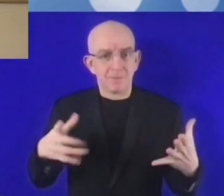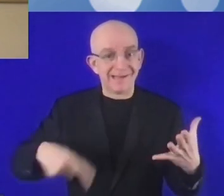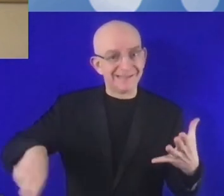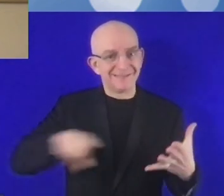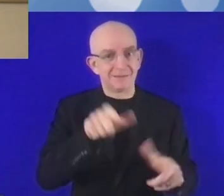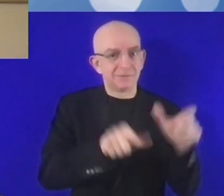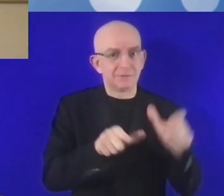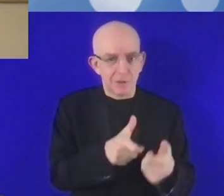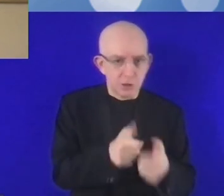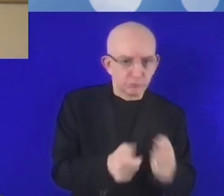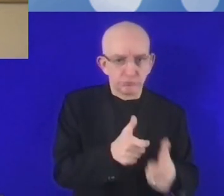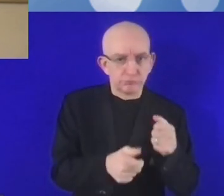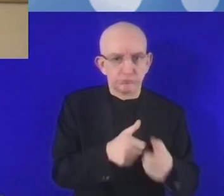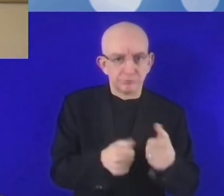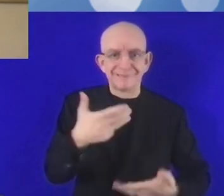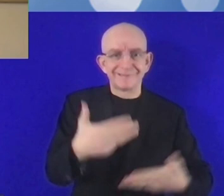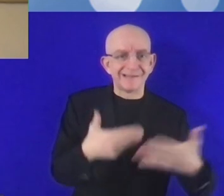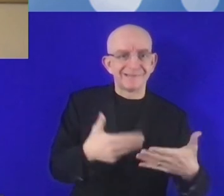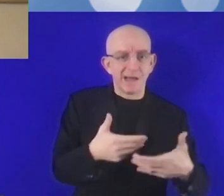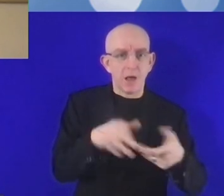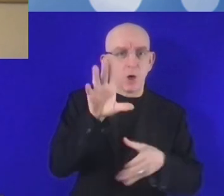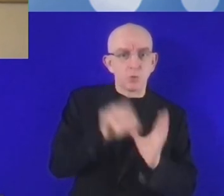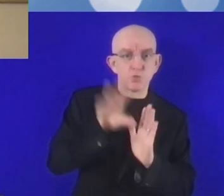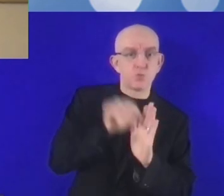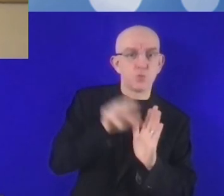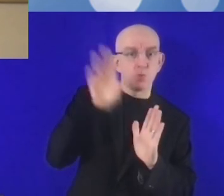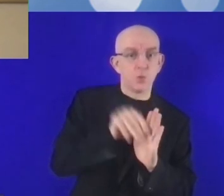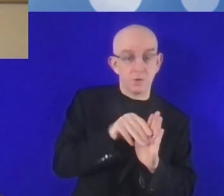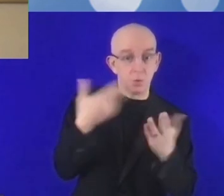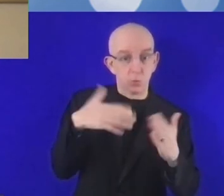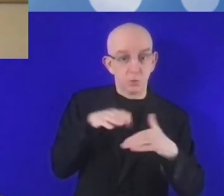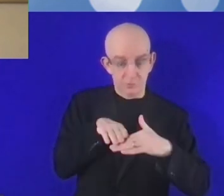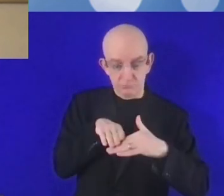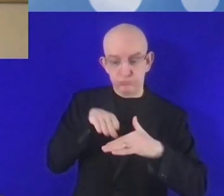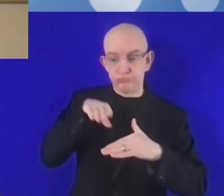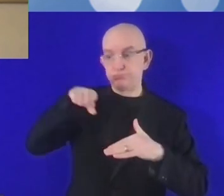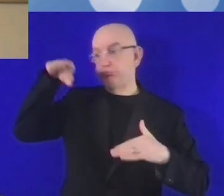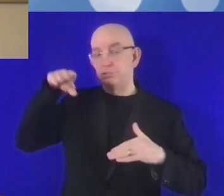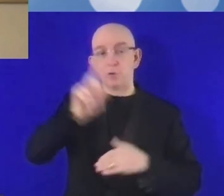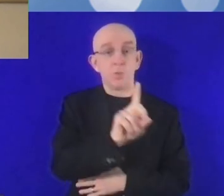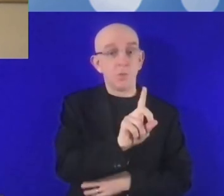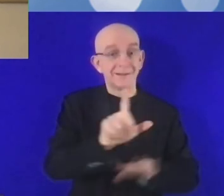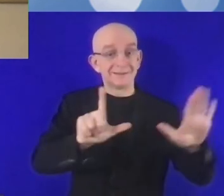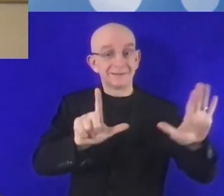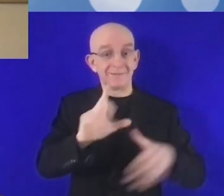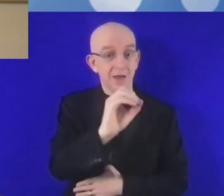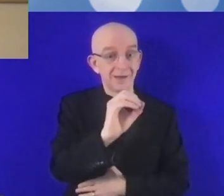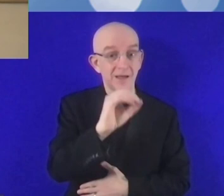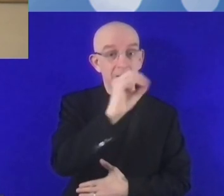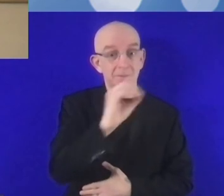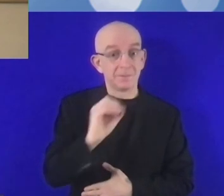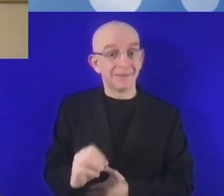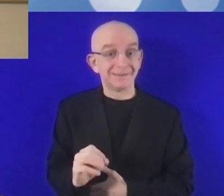多的在不同的市场上增加了是互联网的使用率，在有的国家已经增长